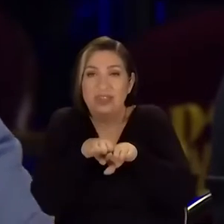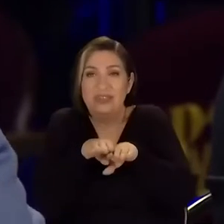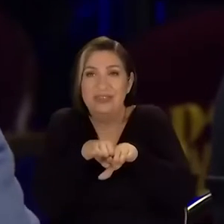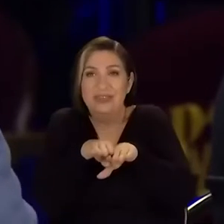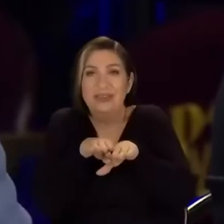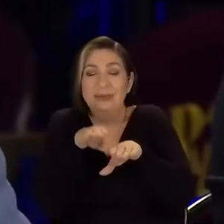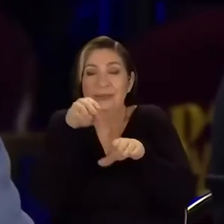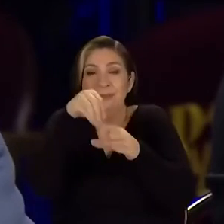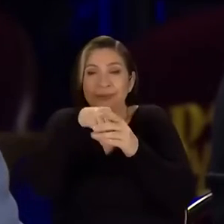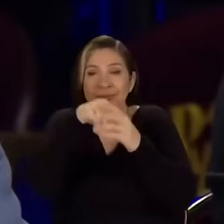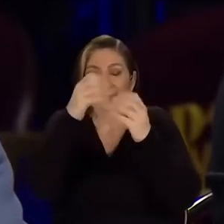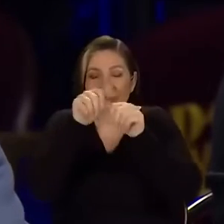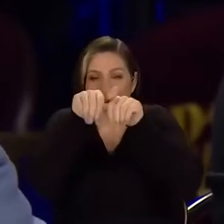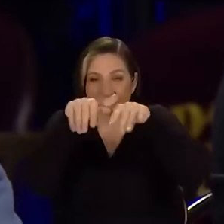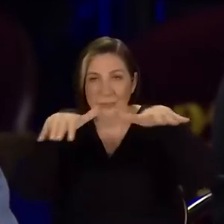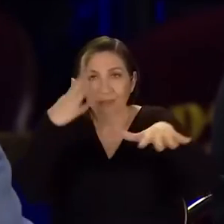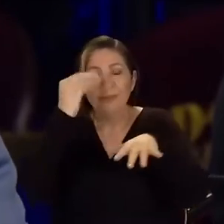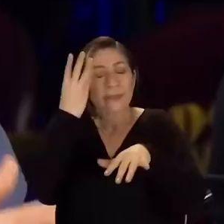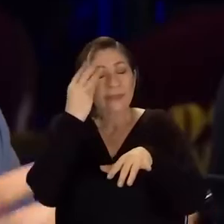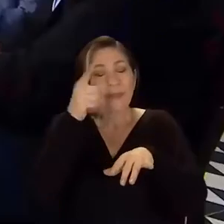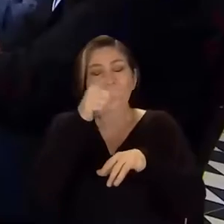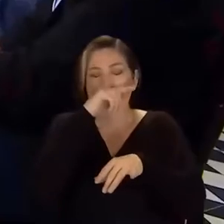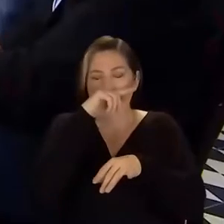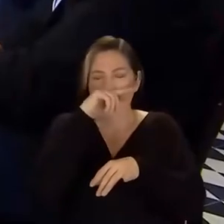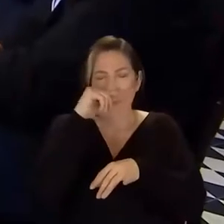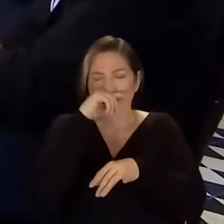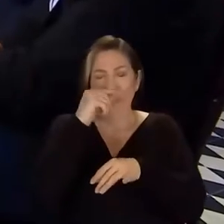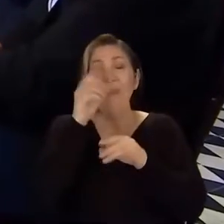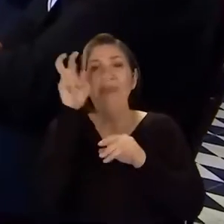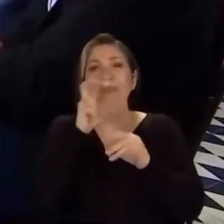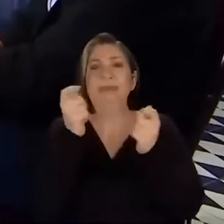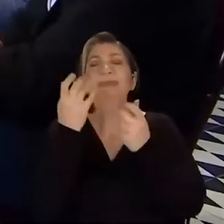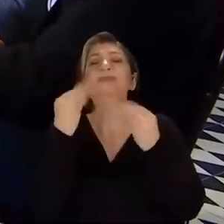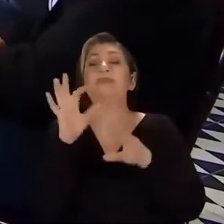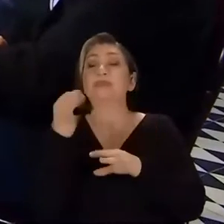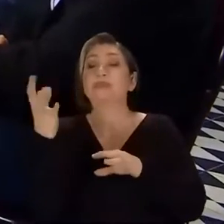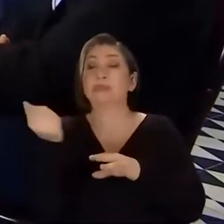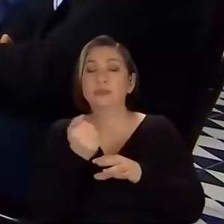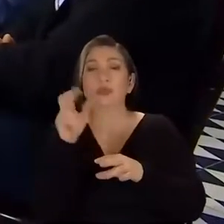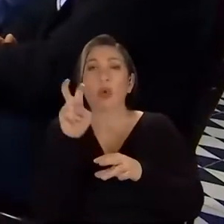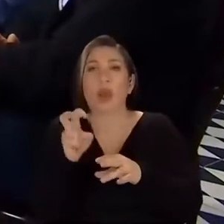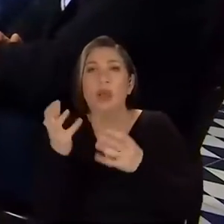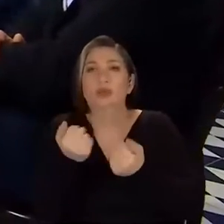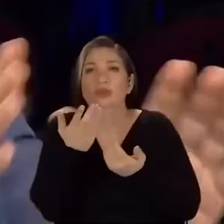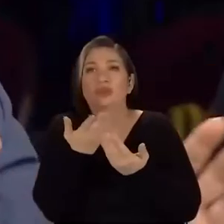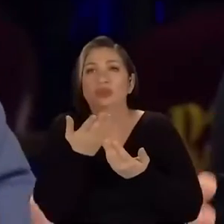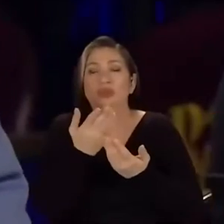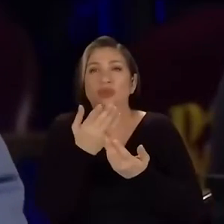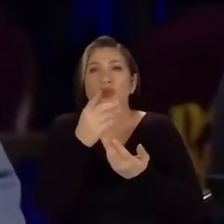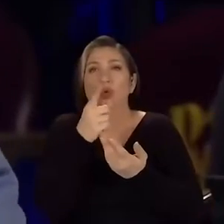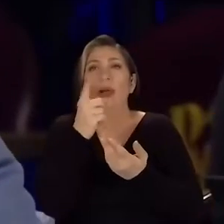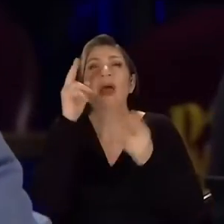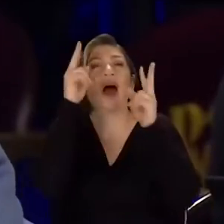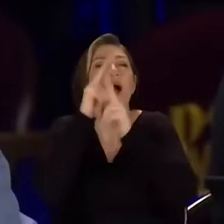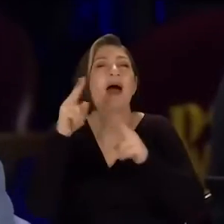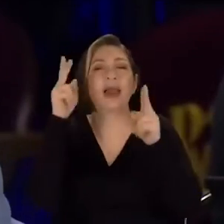bir defa içinde olduğumuz sistemi anlayalım. Yani dolarla işim olmayacak deyip altın alırsanız yine dolarla alıyorsunuz. Onlar bir